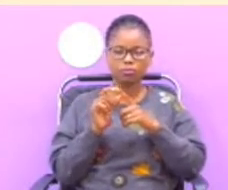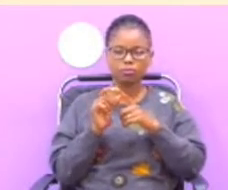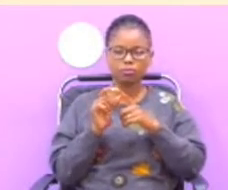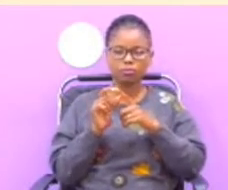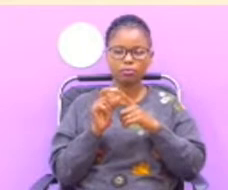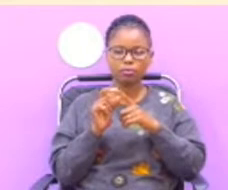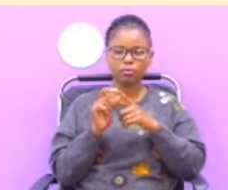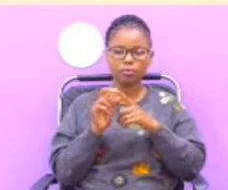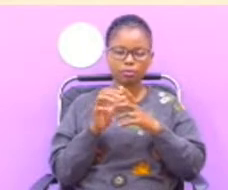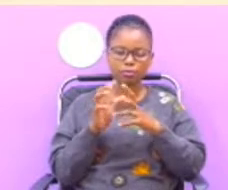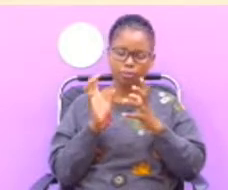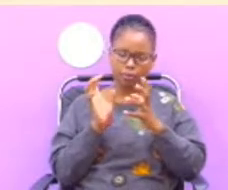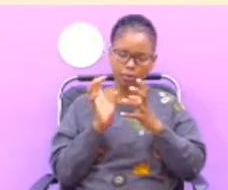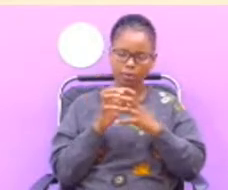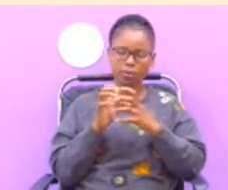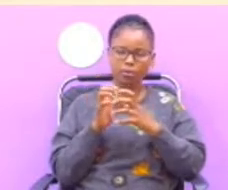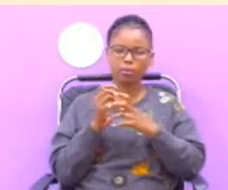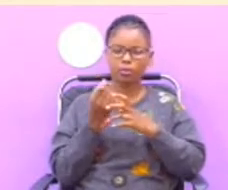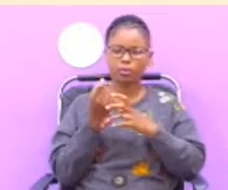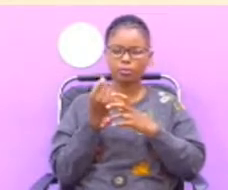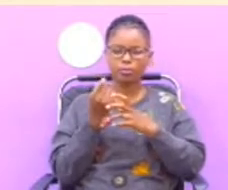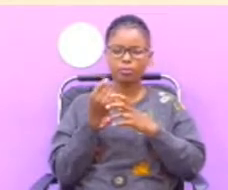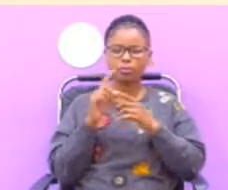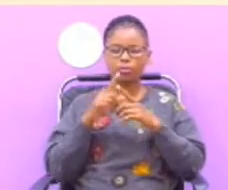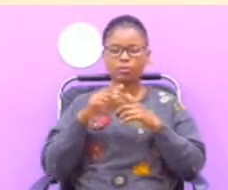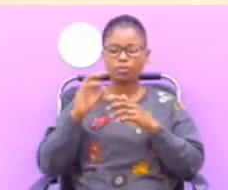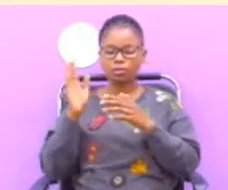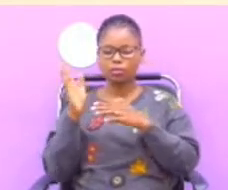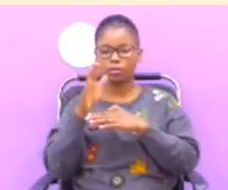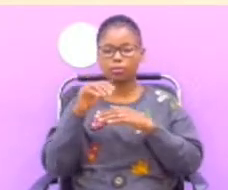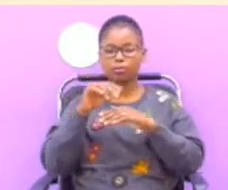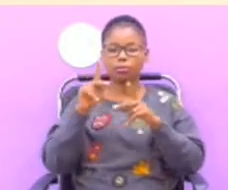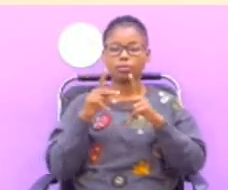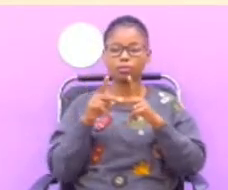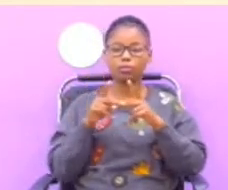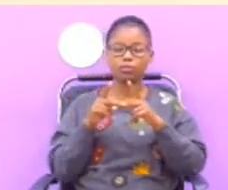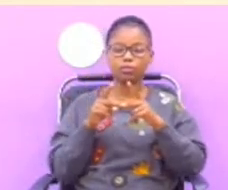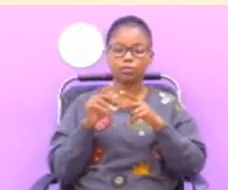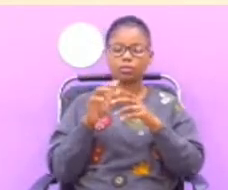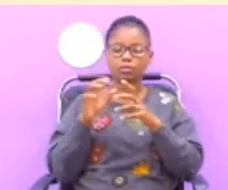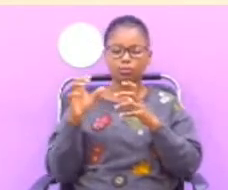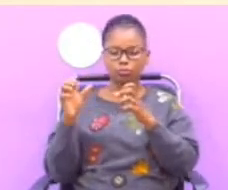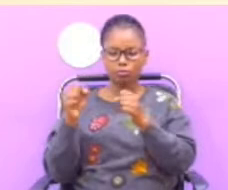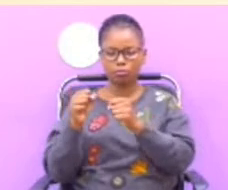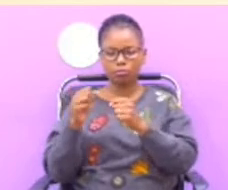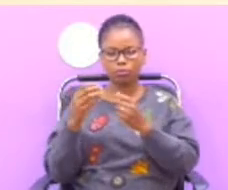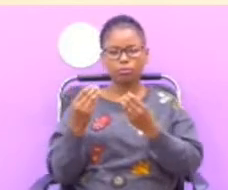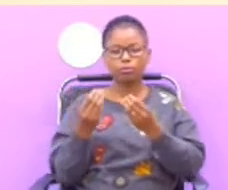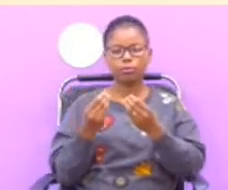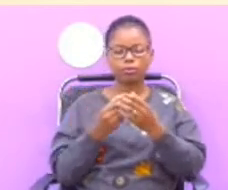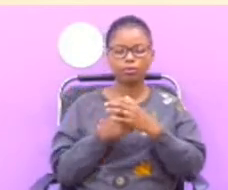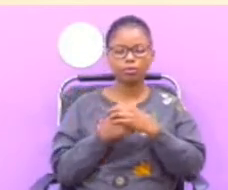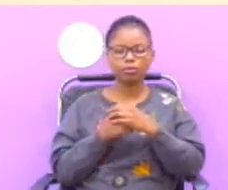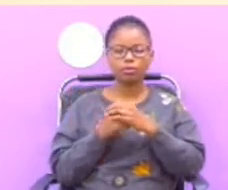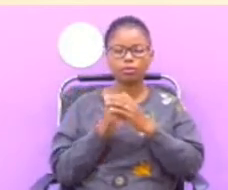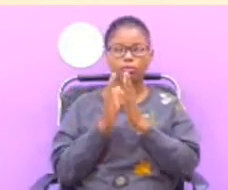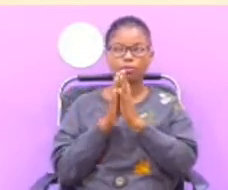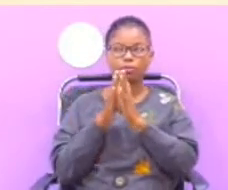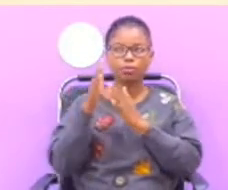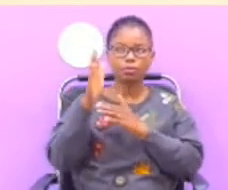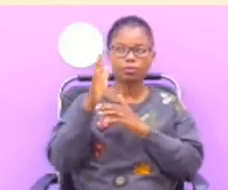Eloige emarume. Ugu waru muoga soka na kule ya umete. Ugo koka nyito. Bwana asifuye sana.